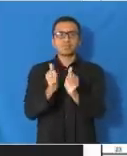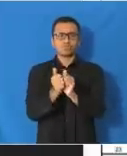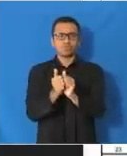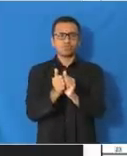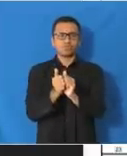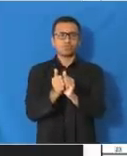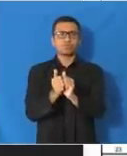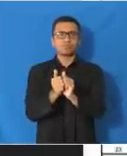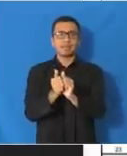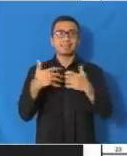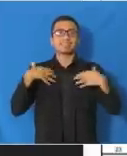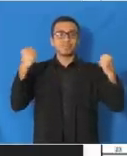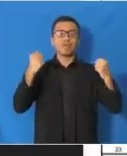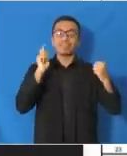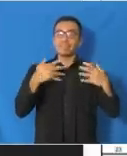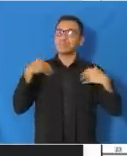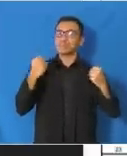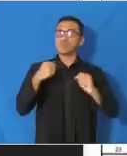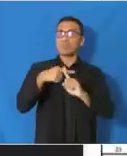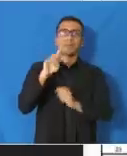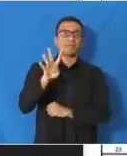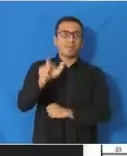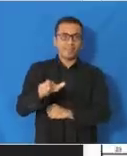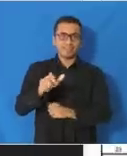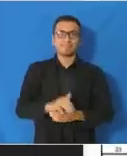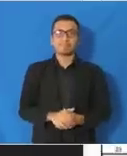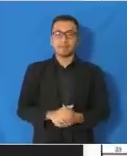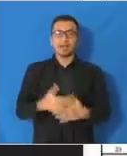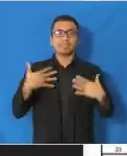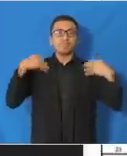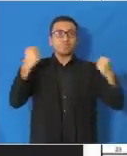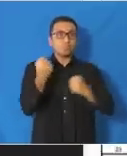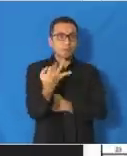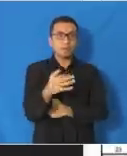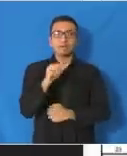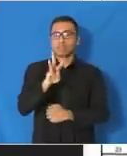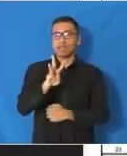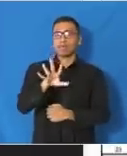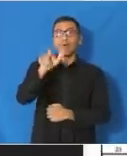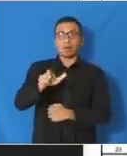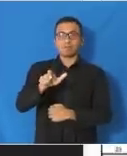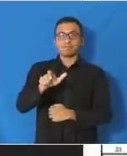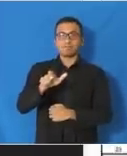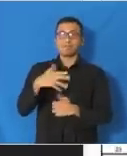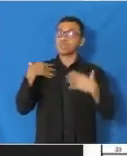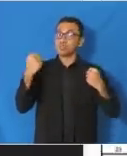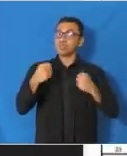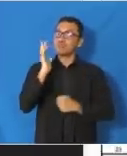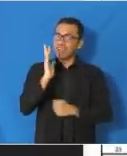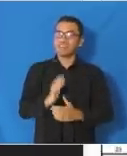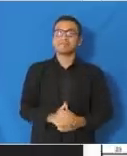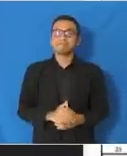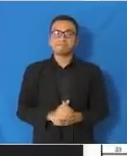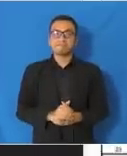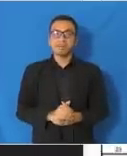sembuh Hai Oleh karena itu jumlah kasus sembuh ada 35 orang kemudian